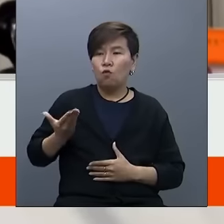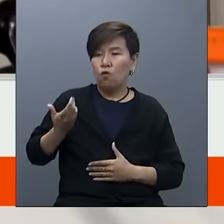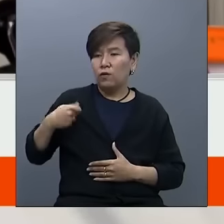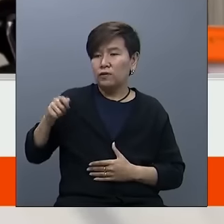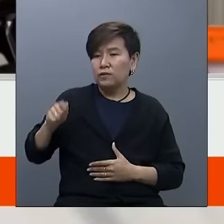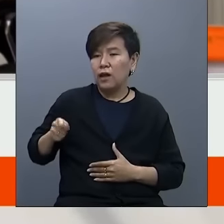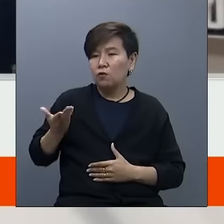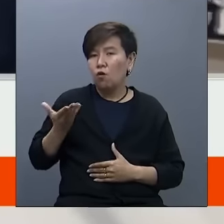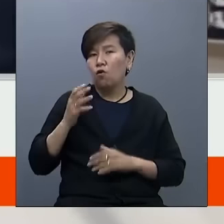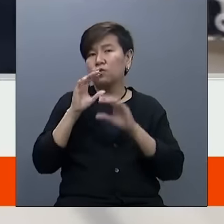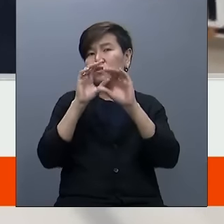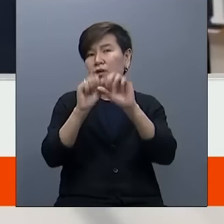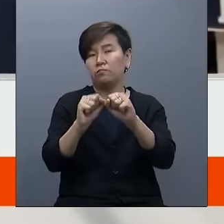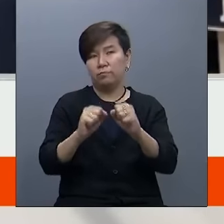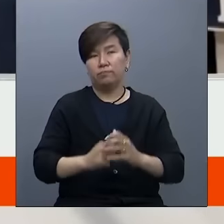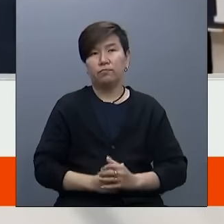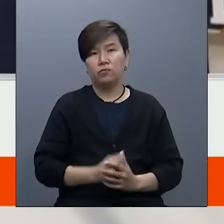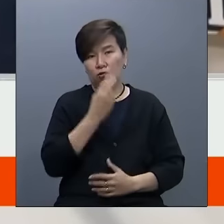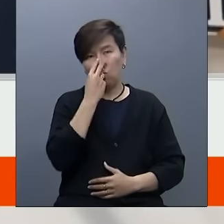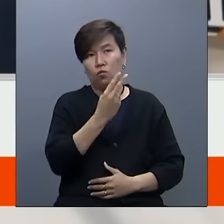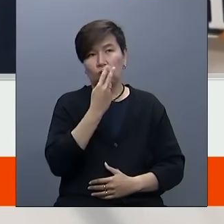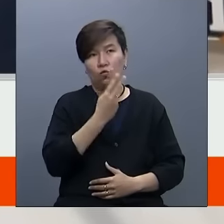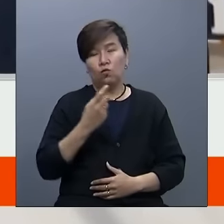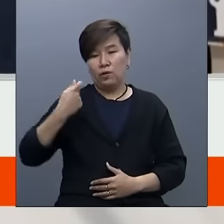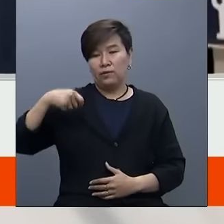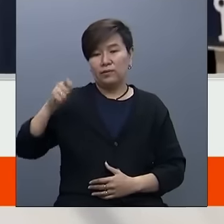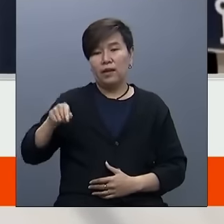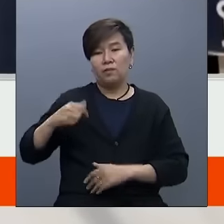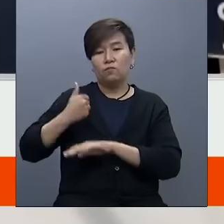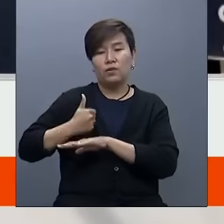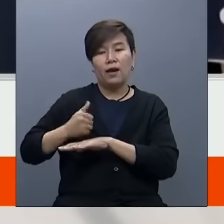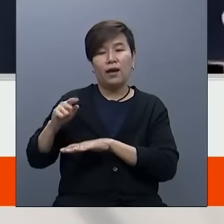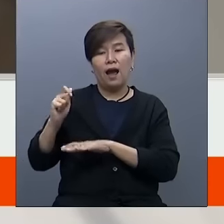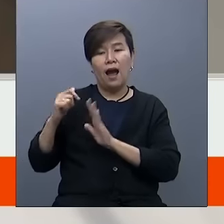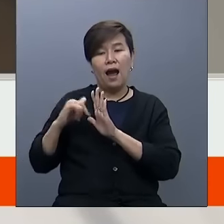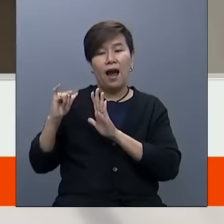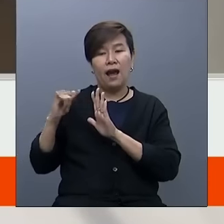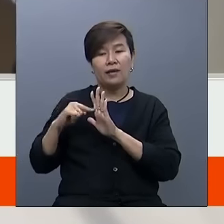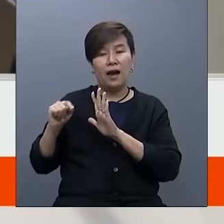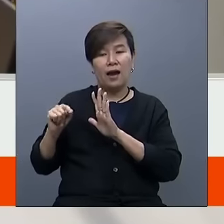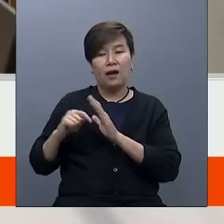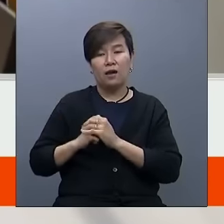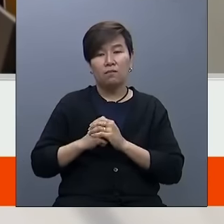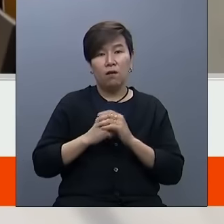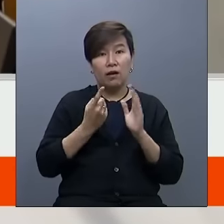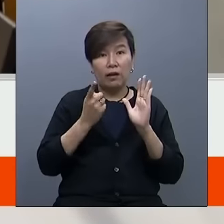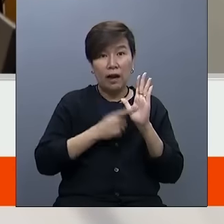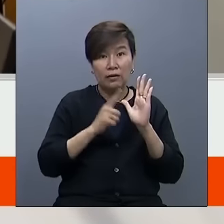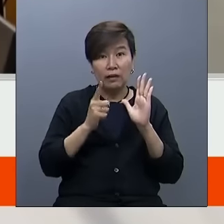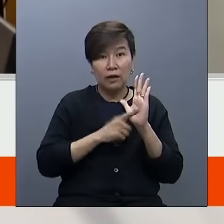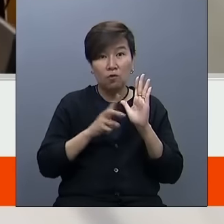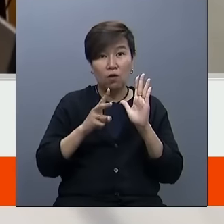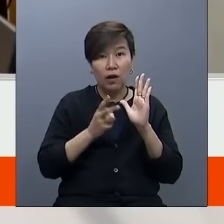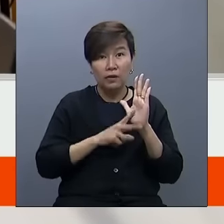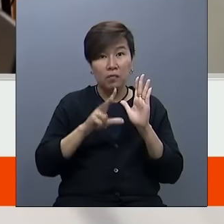ศาลอาญาอีกรอบนึง อัน นี้ก็ดุลพินิจท่านผู้พิพากษาศาลอาญาแล้วถ ้ าสมมติว่าท่านมองแล้วออกหมายเรียกหลายครั้งไม่มาท่านออกหมายจับก็ได้